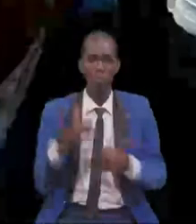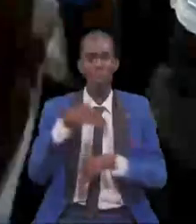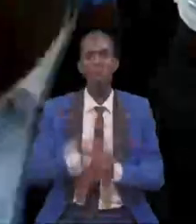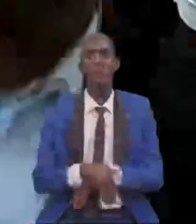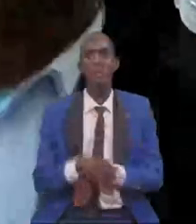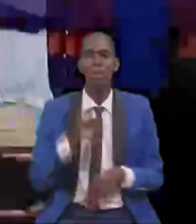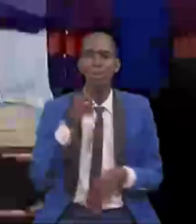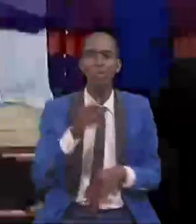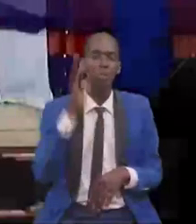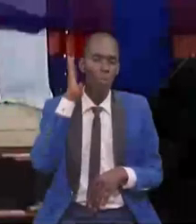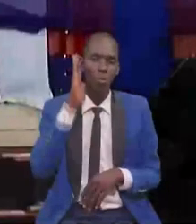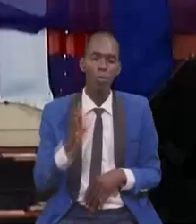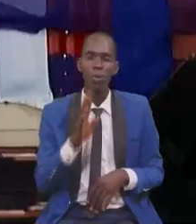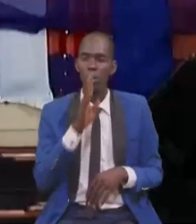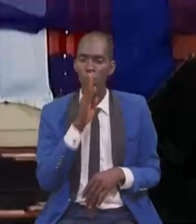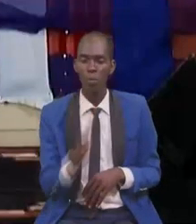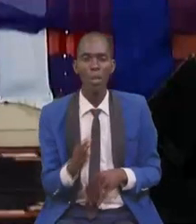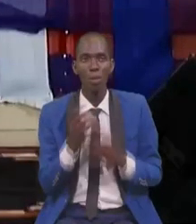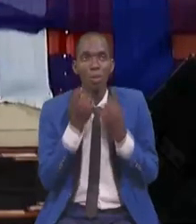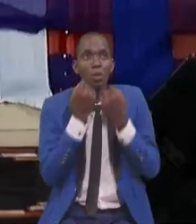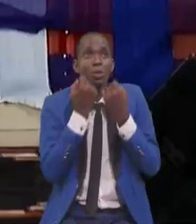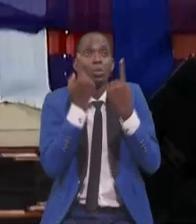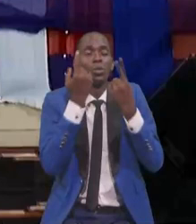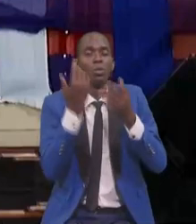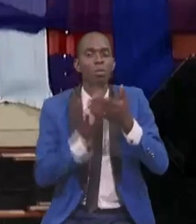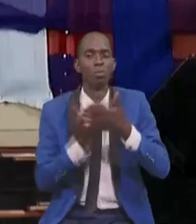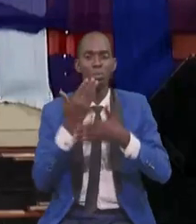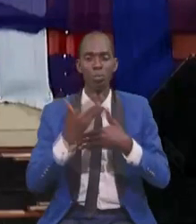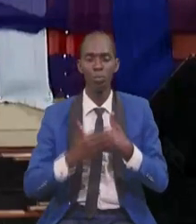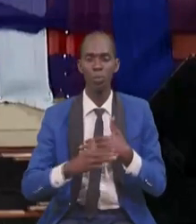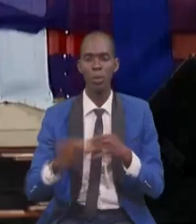ce soir. Vous serez étonnés.